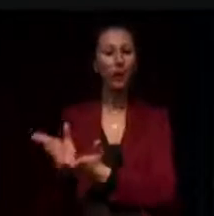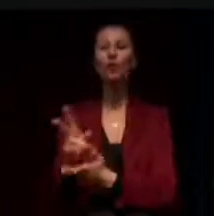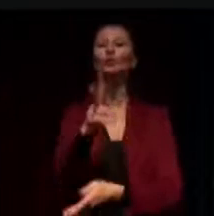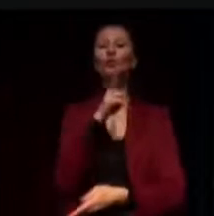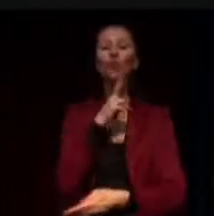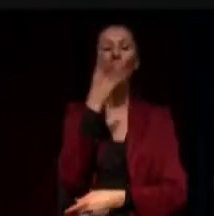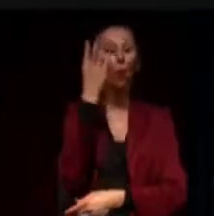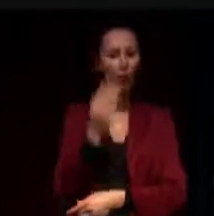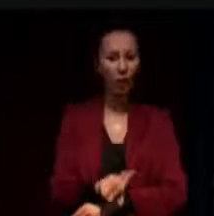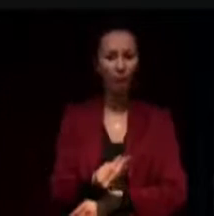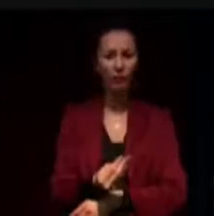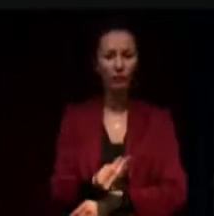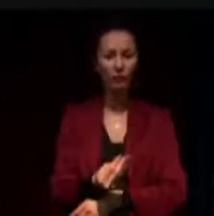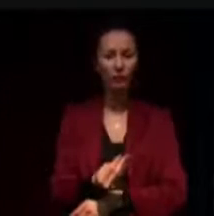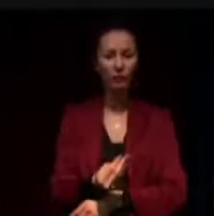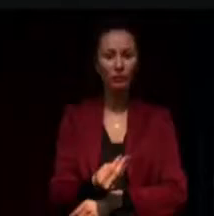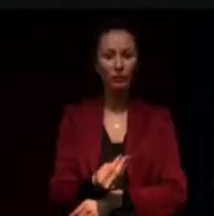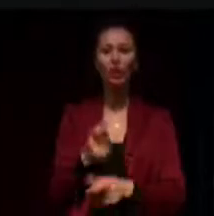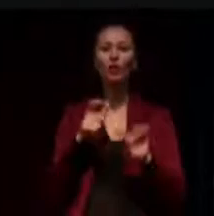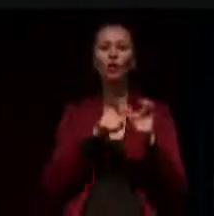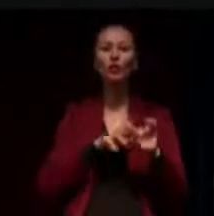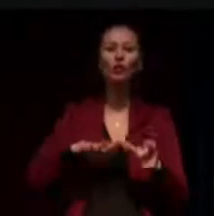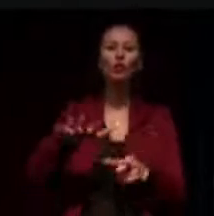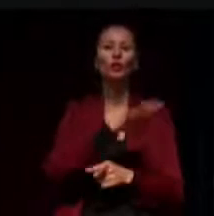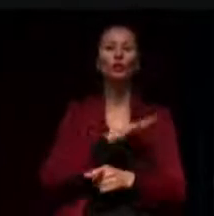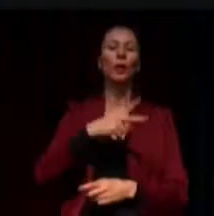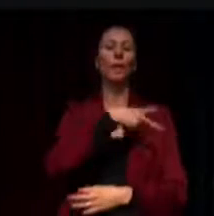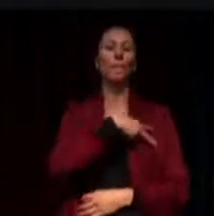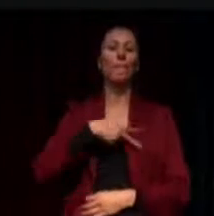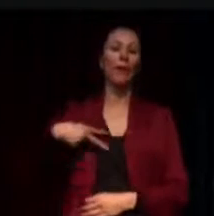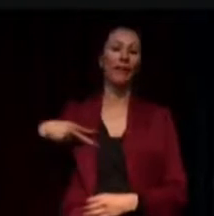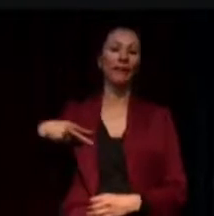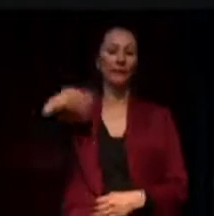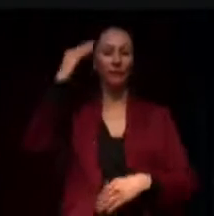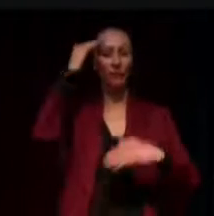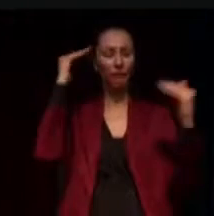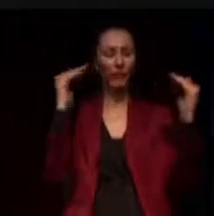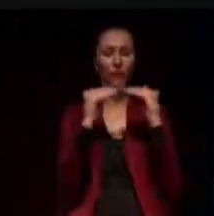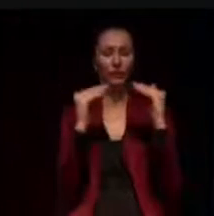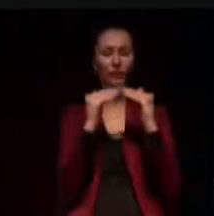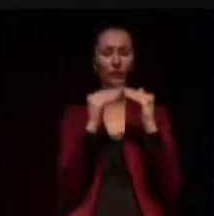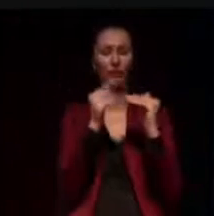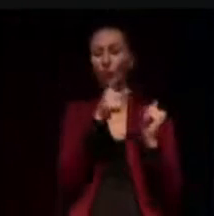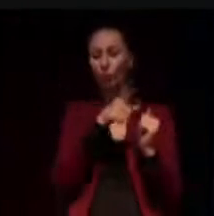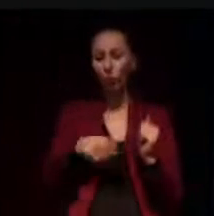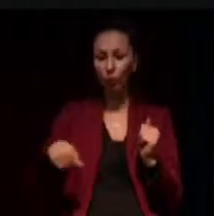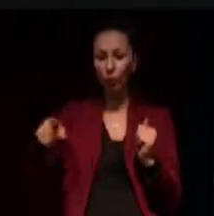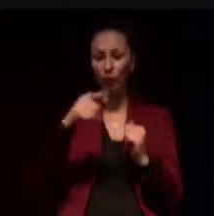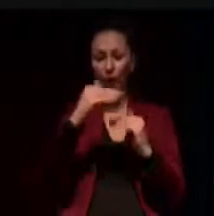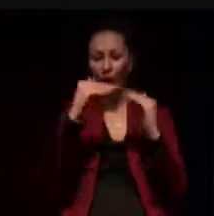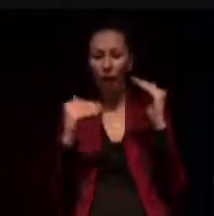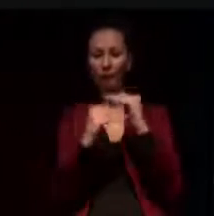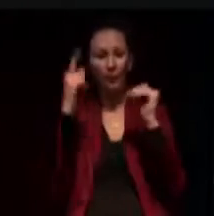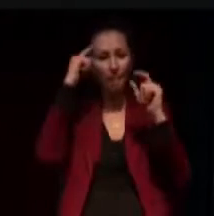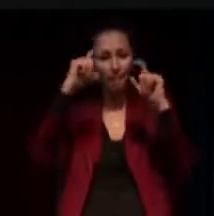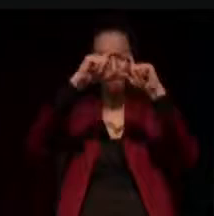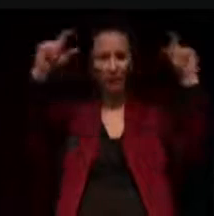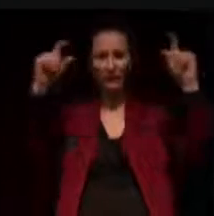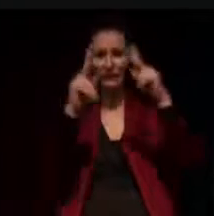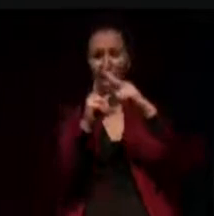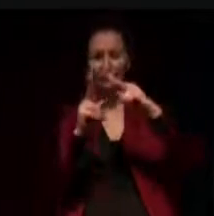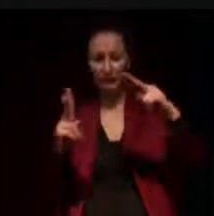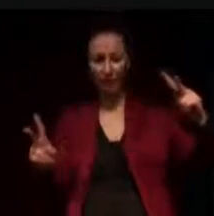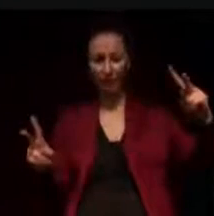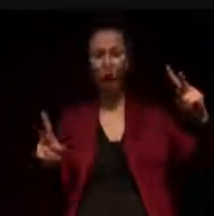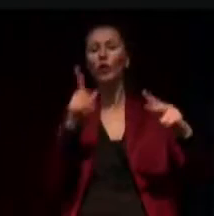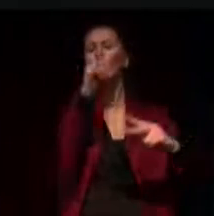son olarak da sosyal belediyecilik anlayışı. Tabii bunların alt başlıklarını sıralayacak